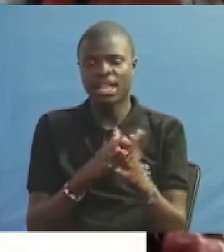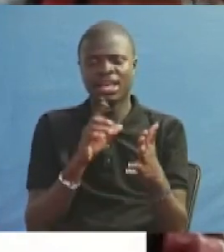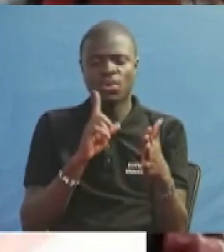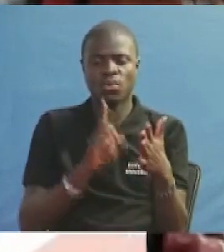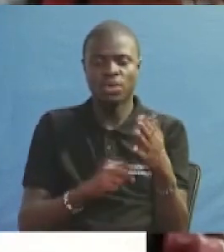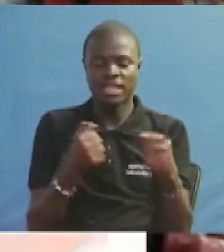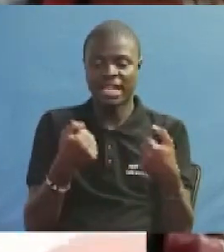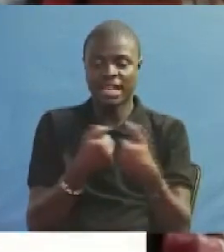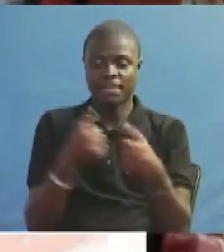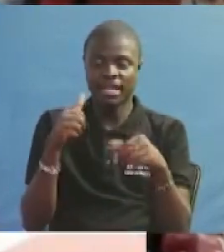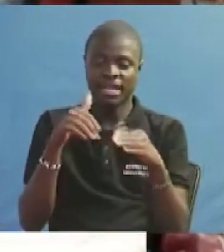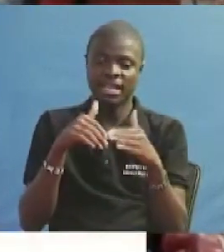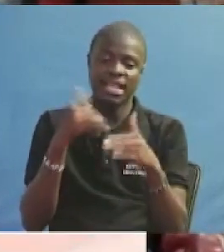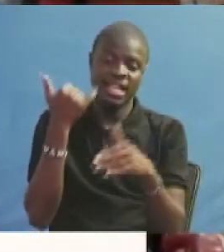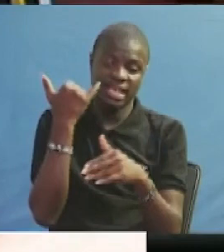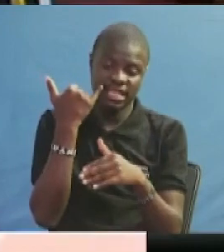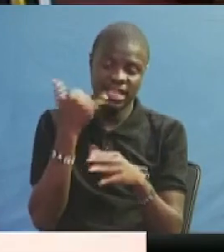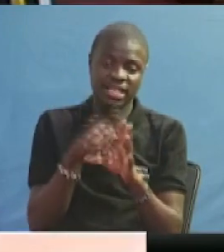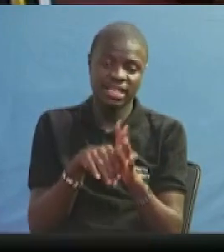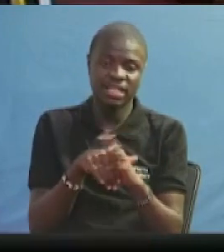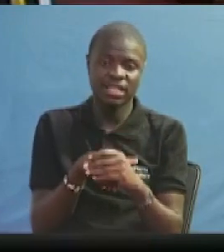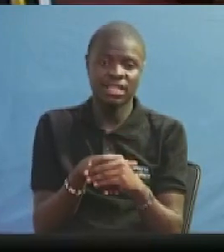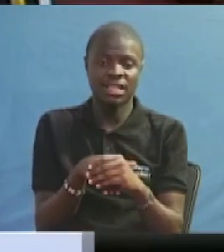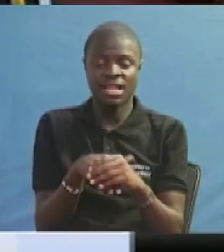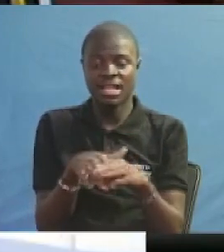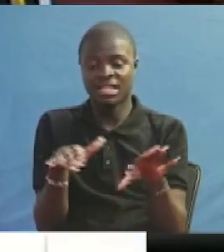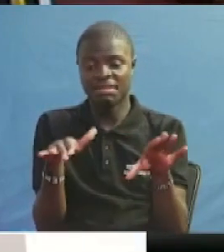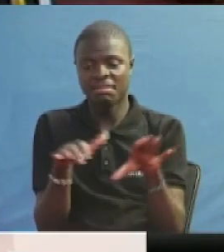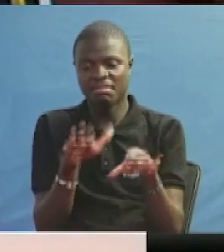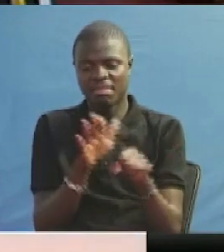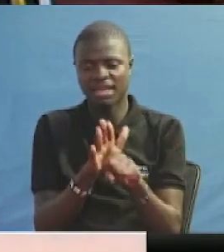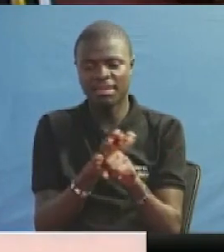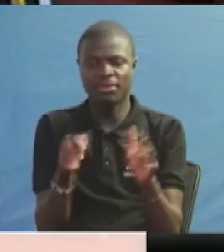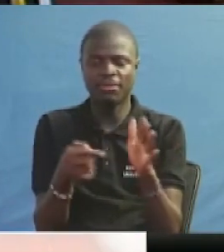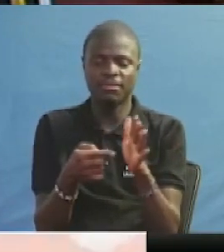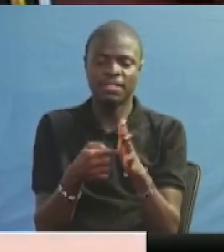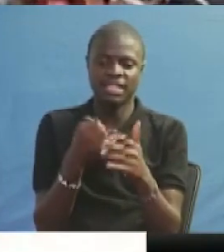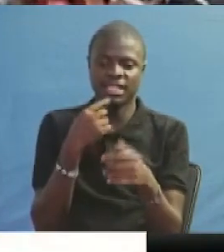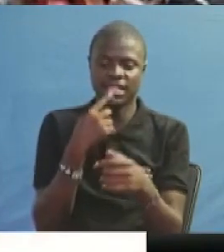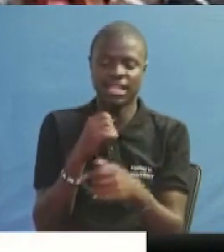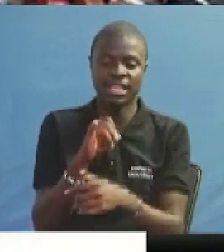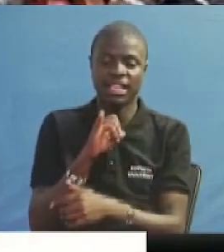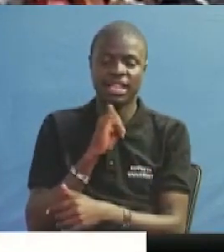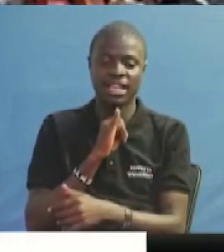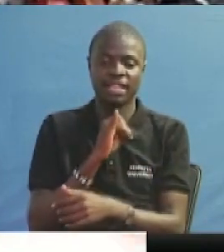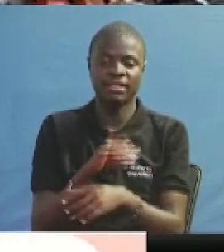la kitaifa Alhamisi ya jana. As members of that opinion say aye.